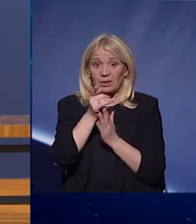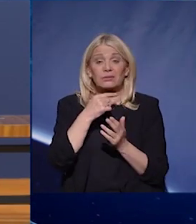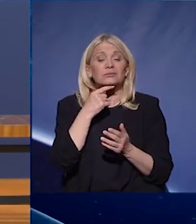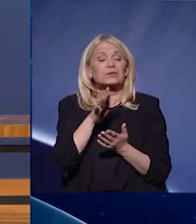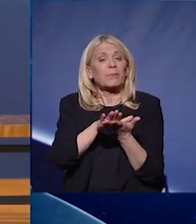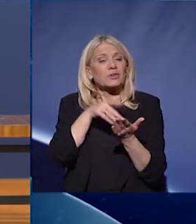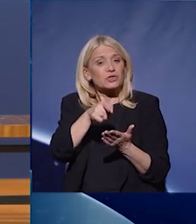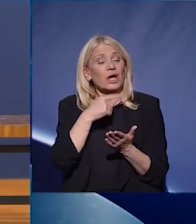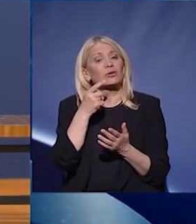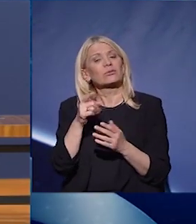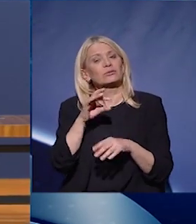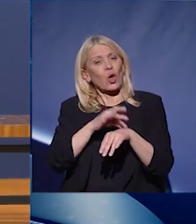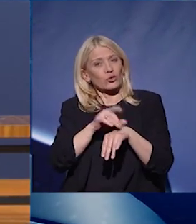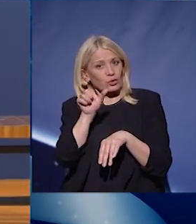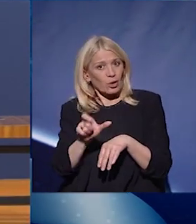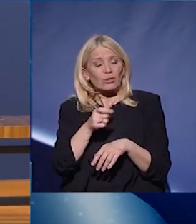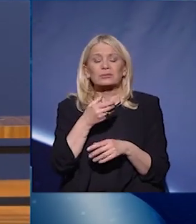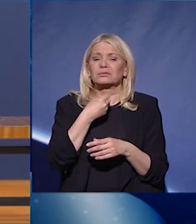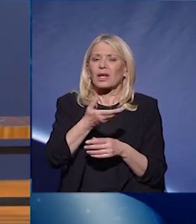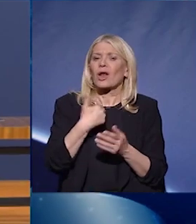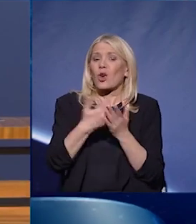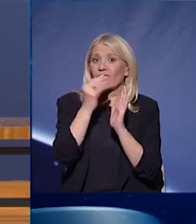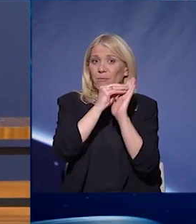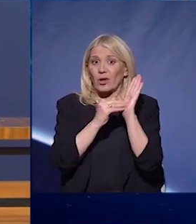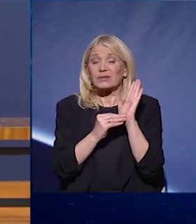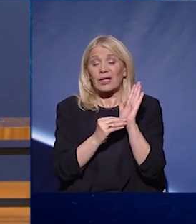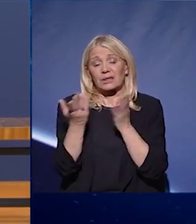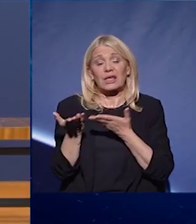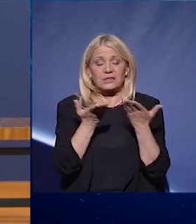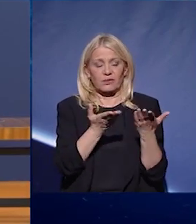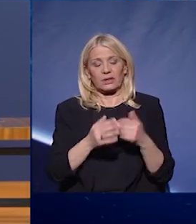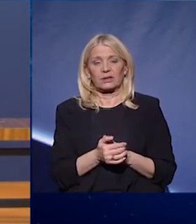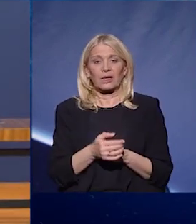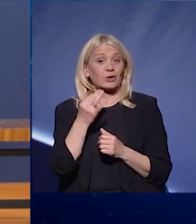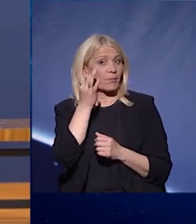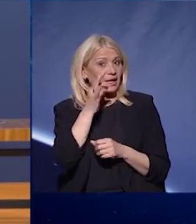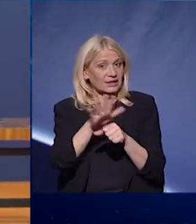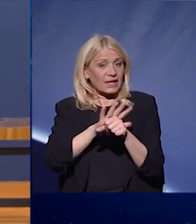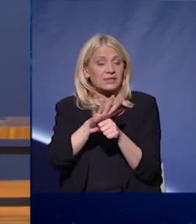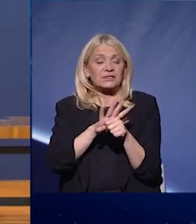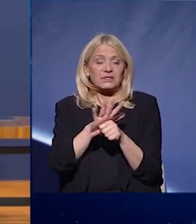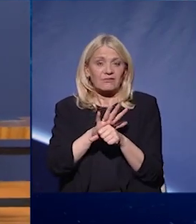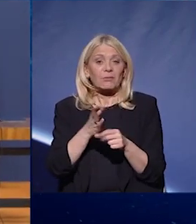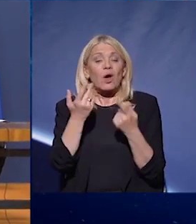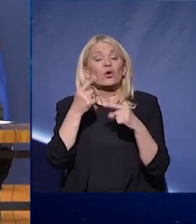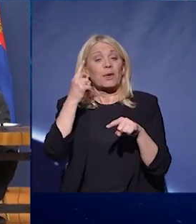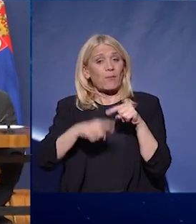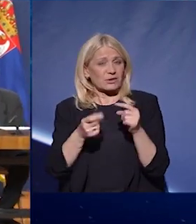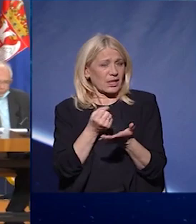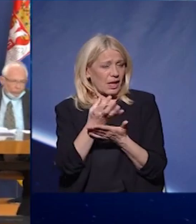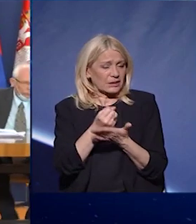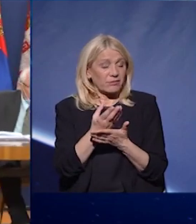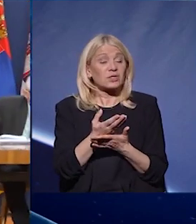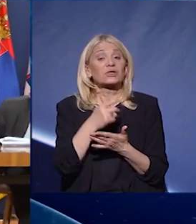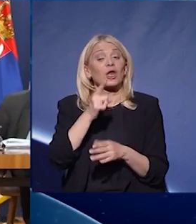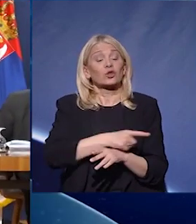Dariju Kisić-Tepavčević da nam da pregled najnovijih podataka. Izvolite. Dobar dan svima. Od poslednjeg izveštaja